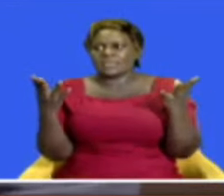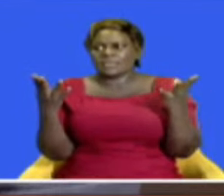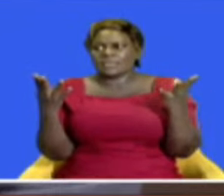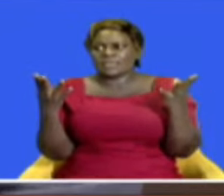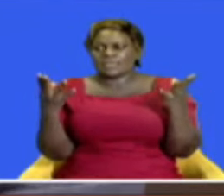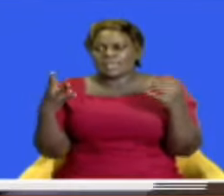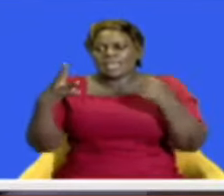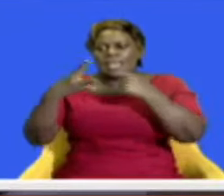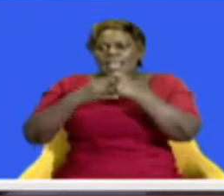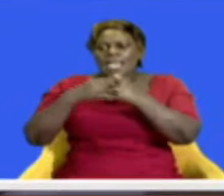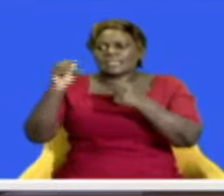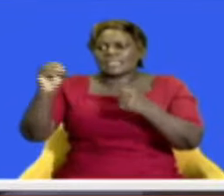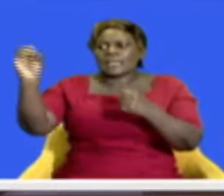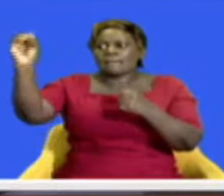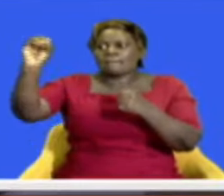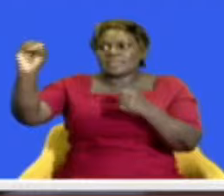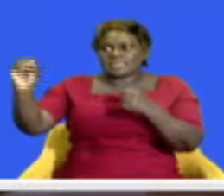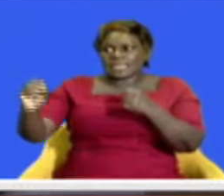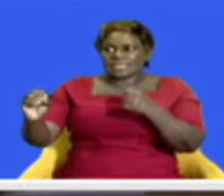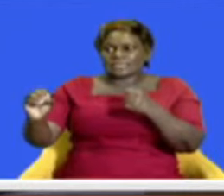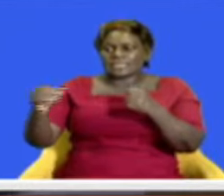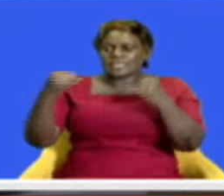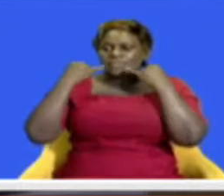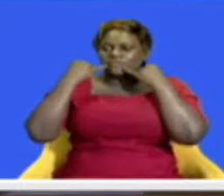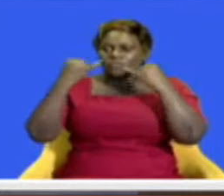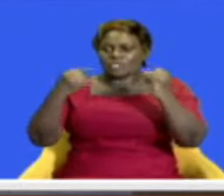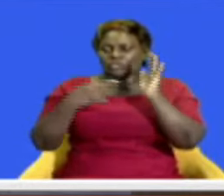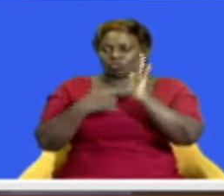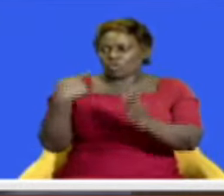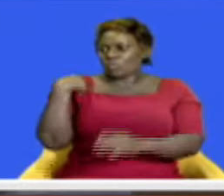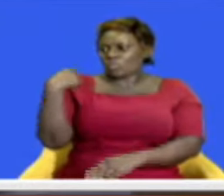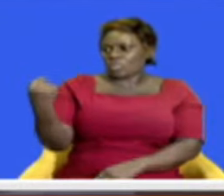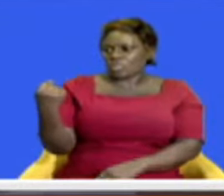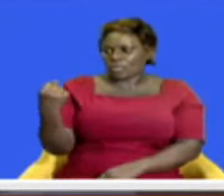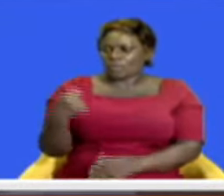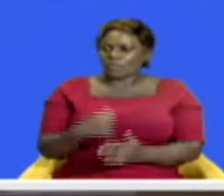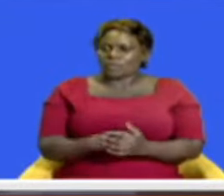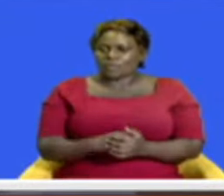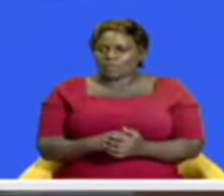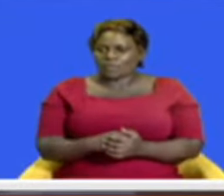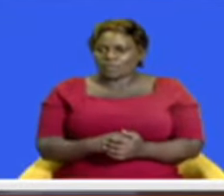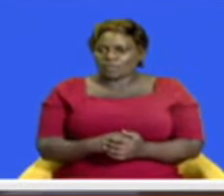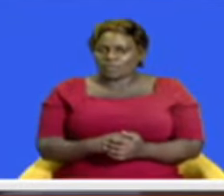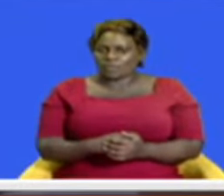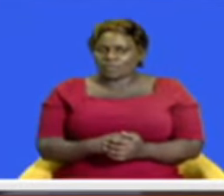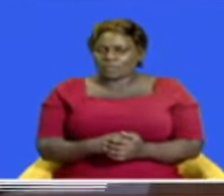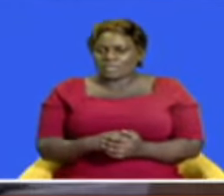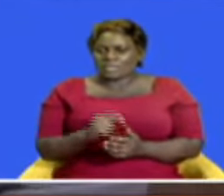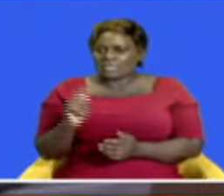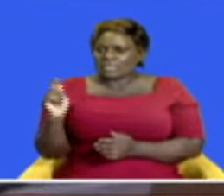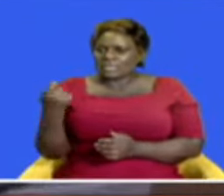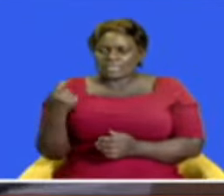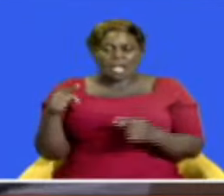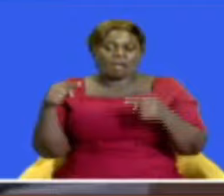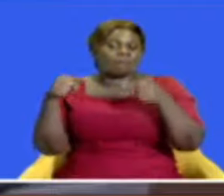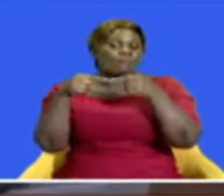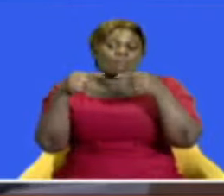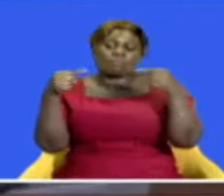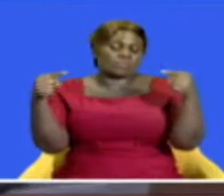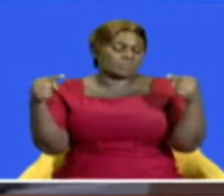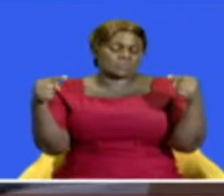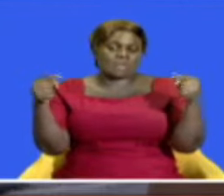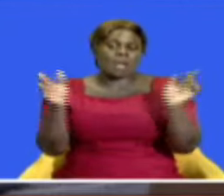asilimia 90 ya Wakenya, kulingana na takwimu ambayo niliona jana imetolewa ya Infotrack, Wakenya wamepinga